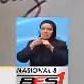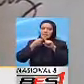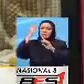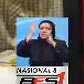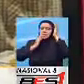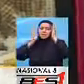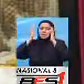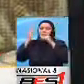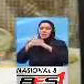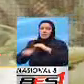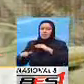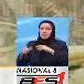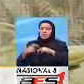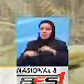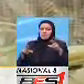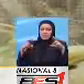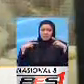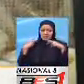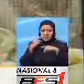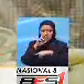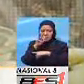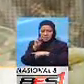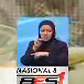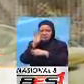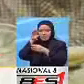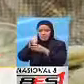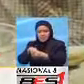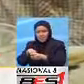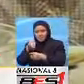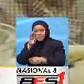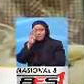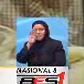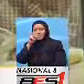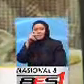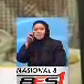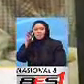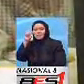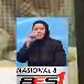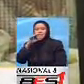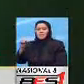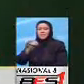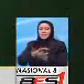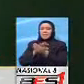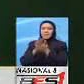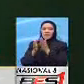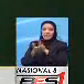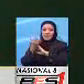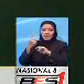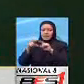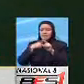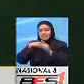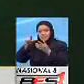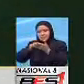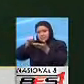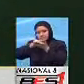Selepas bersara daripada RTM, mendiang menyertai bernama selain menjadi penyunting sambilan untuk berita radio 4RTM yang